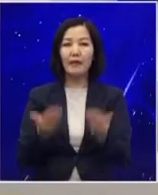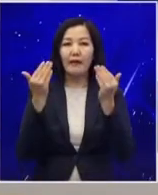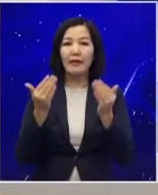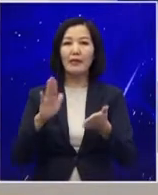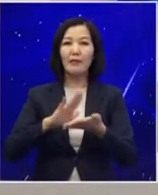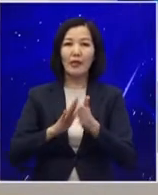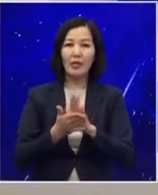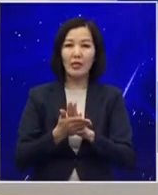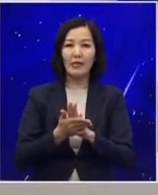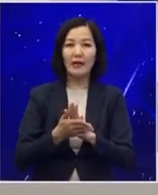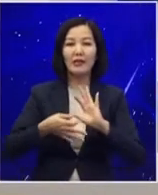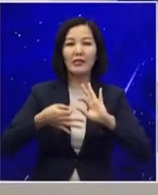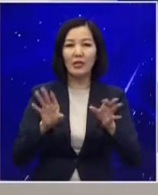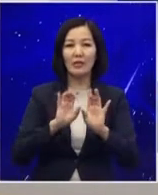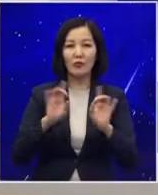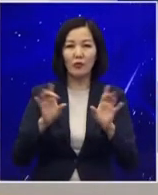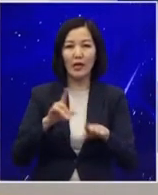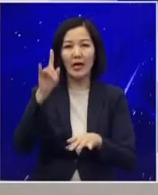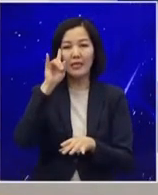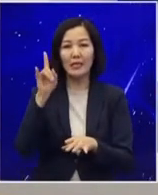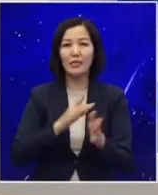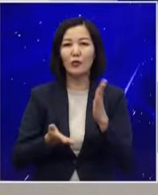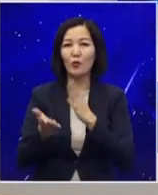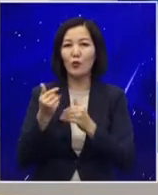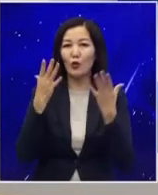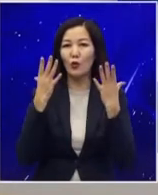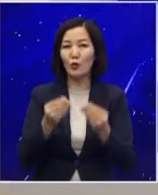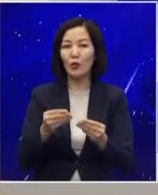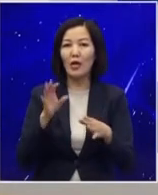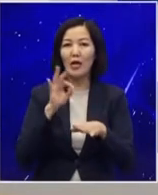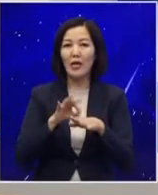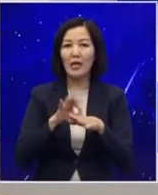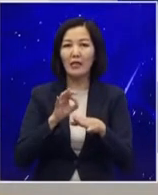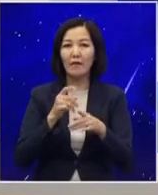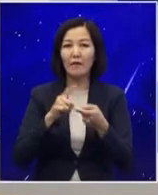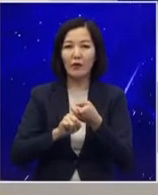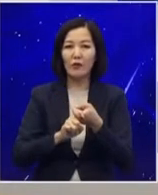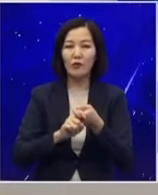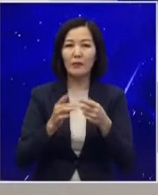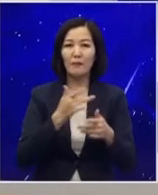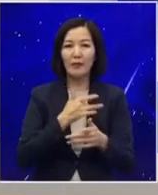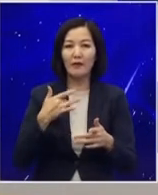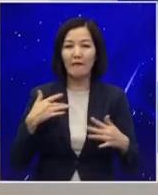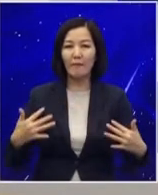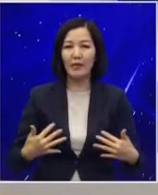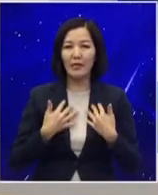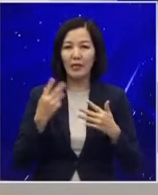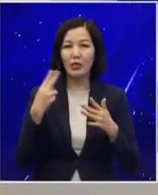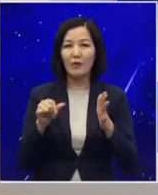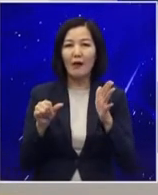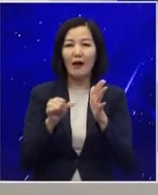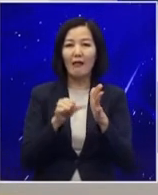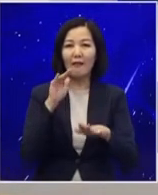Енді эпидемиологиялық жағдайға тоқталсақ, елімізде өткен тәулікте коронавирус белгілері бар пневмонияның 26 жағдайы